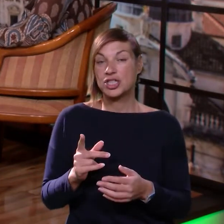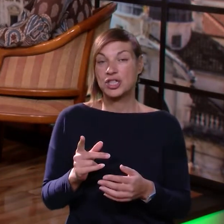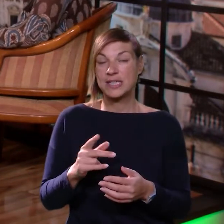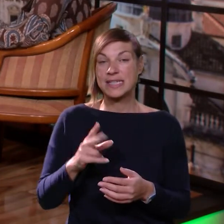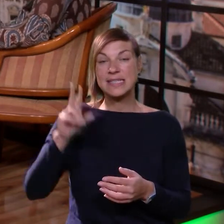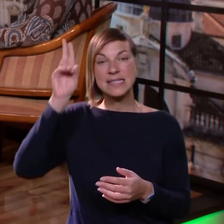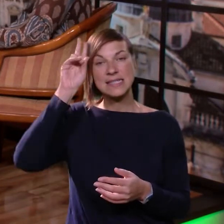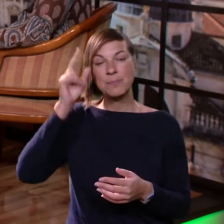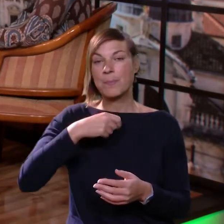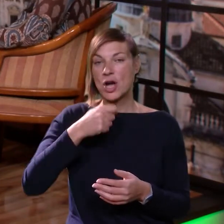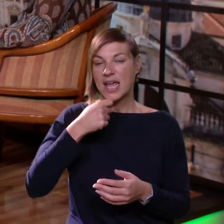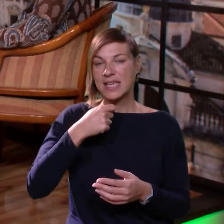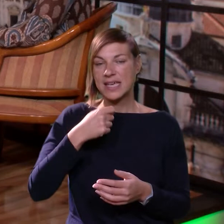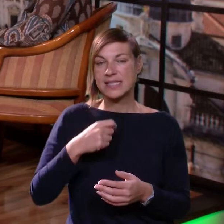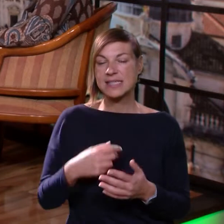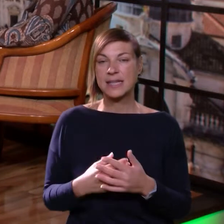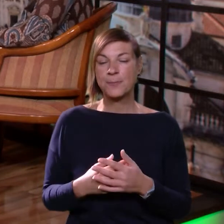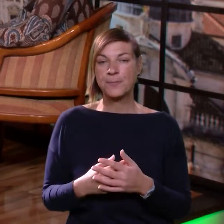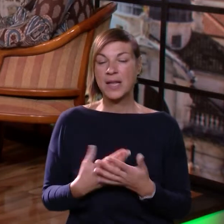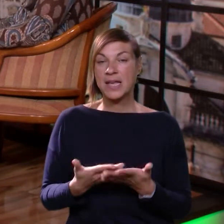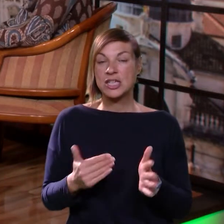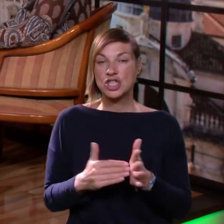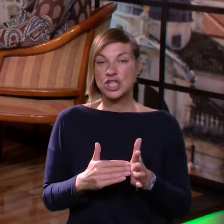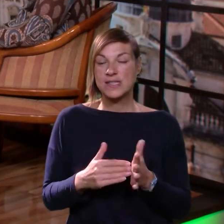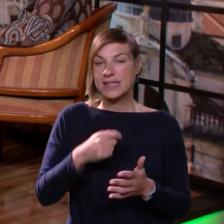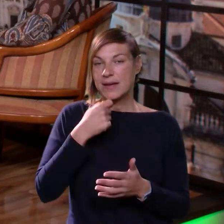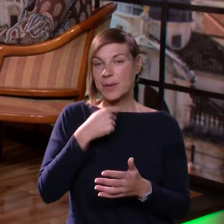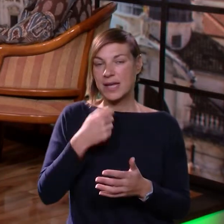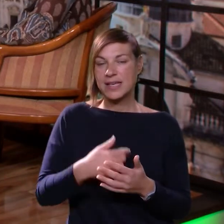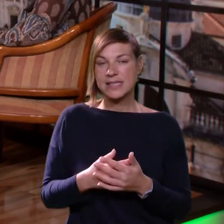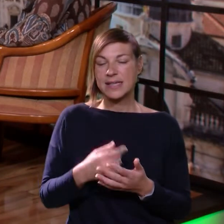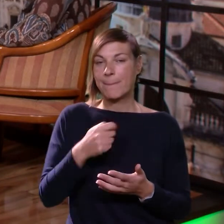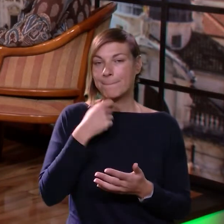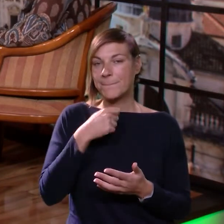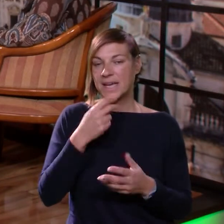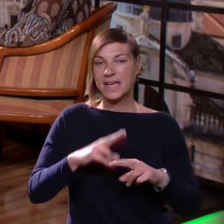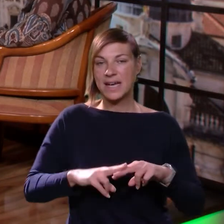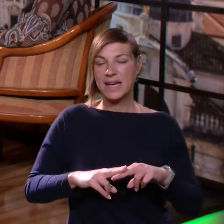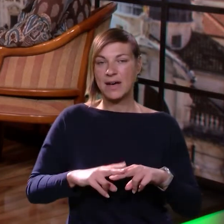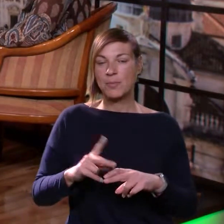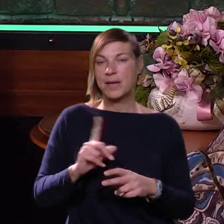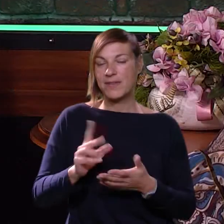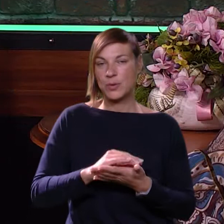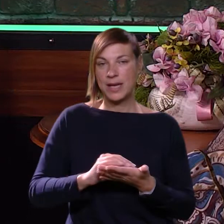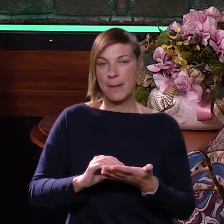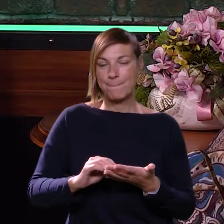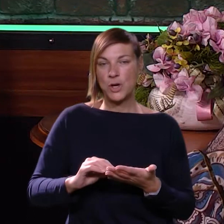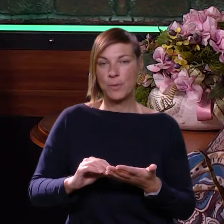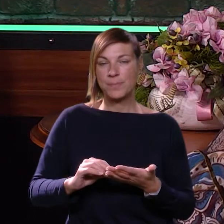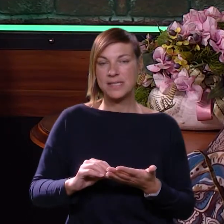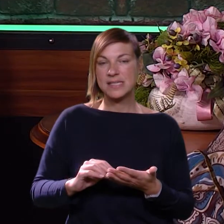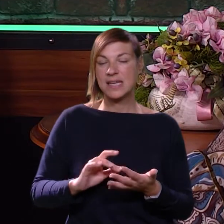što recimo nisi smjela jesti ili što si baš trebala jesti tad? Pa prehrana u pravilu nije